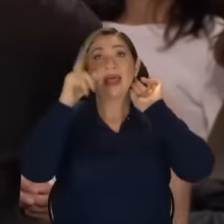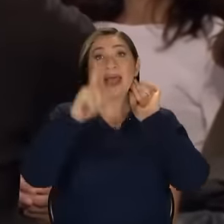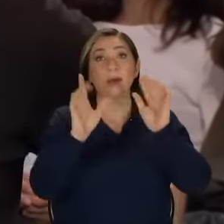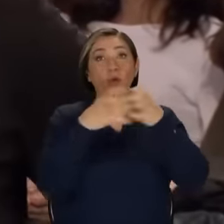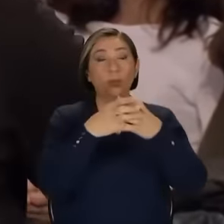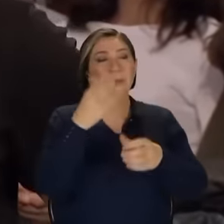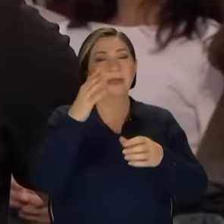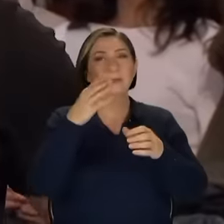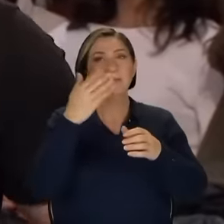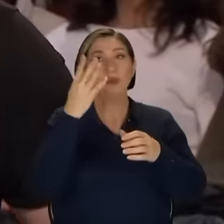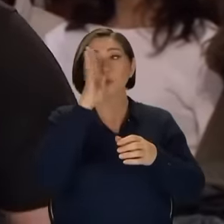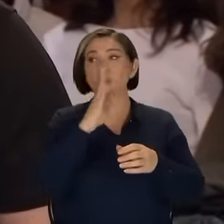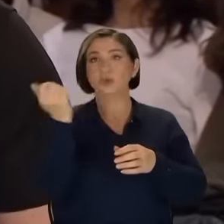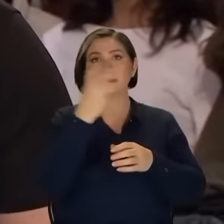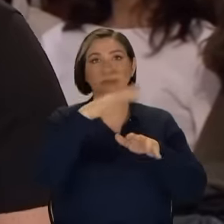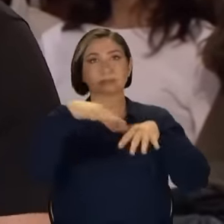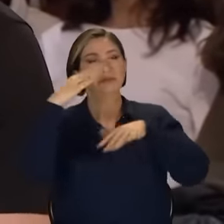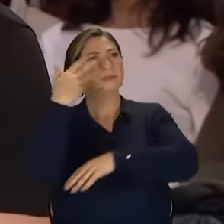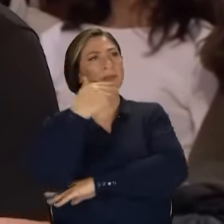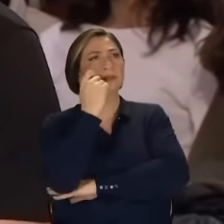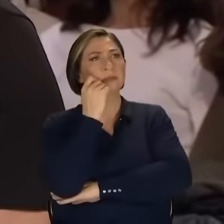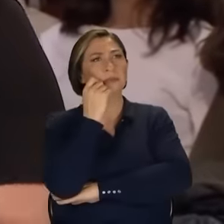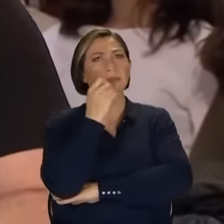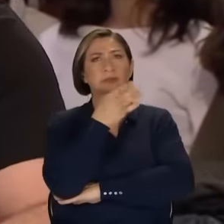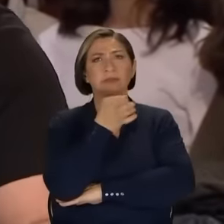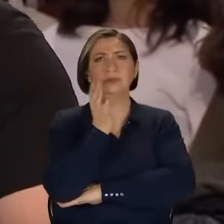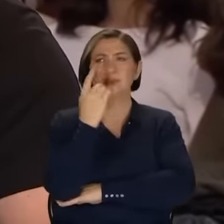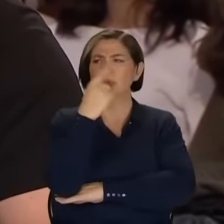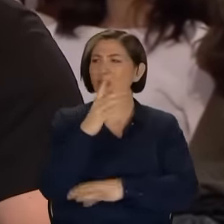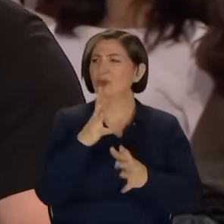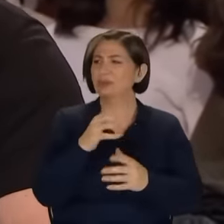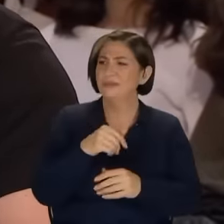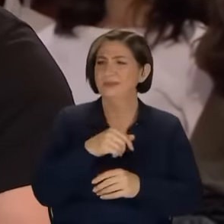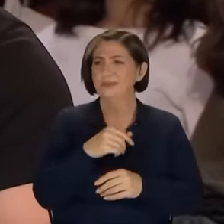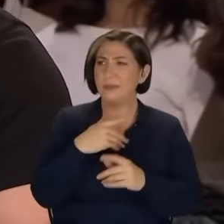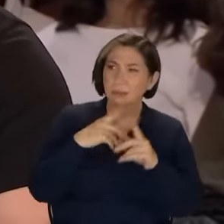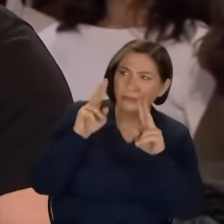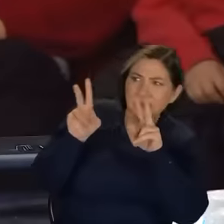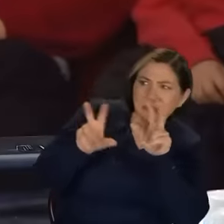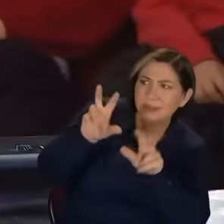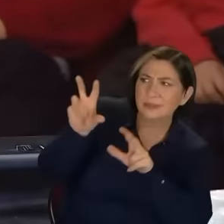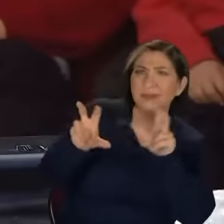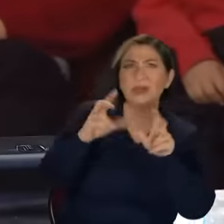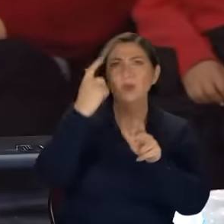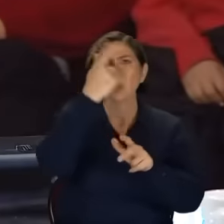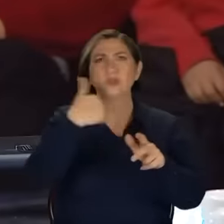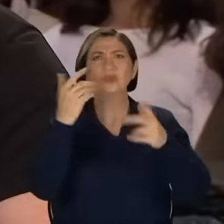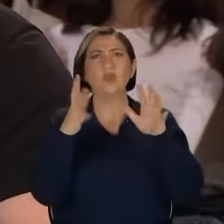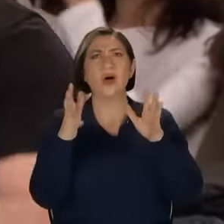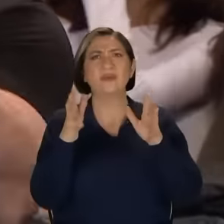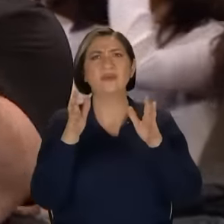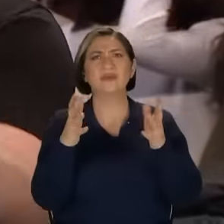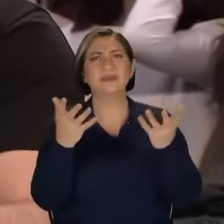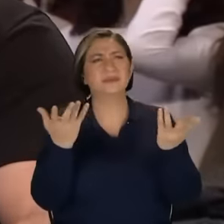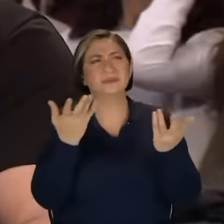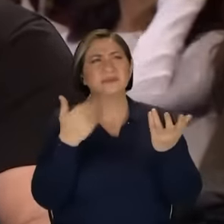gruba izlettirmiştim 400 kişilik bir grup. Çıktılar çok yüzlerinde çok garip ifadeler vardı yani. Çıktılar ve böyle